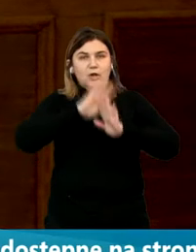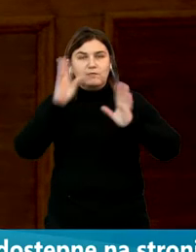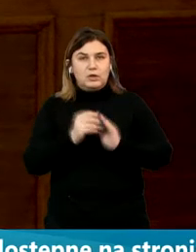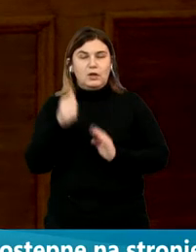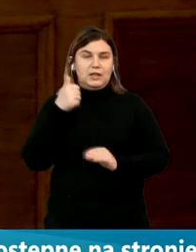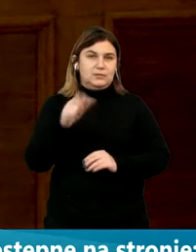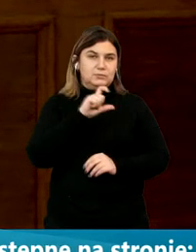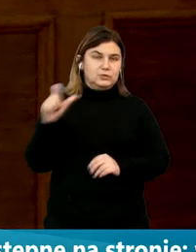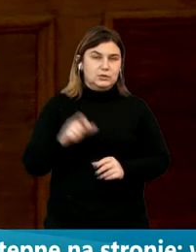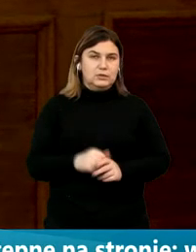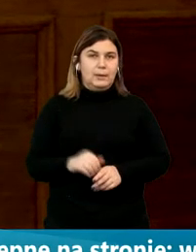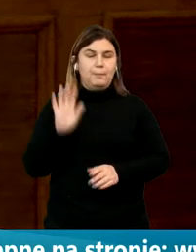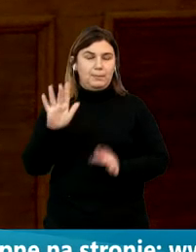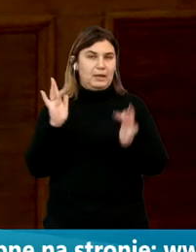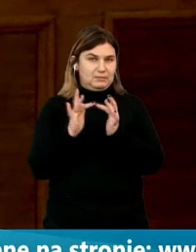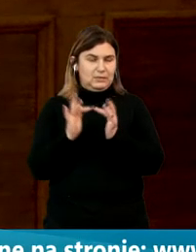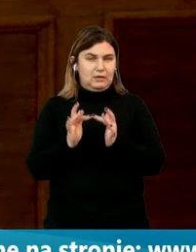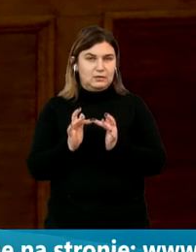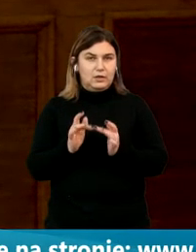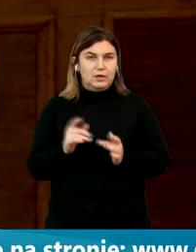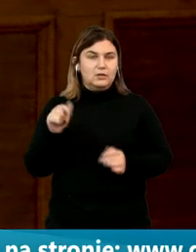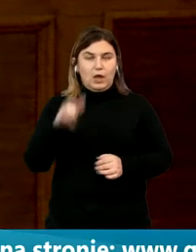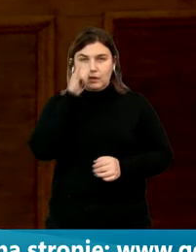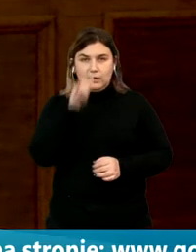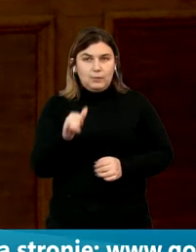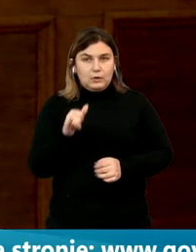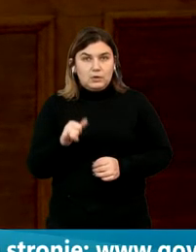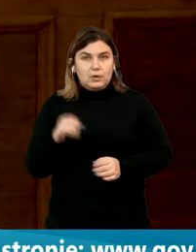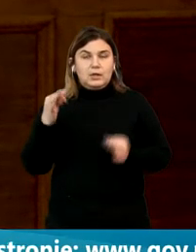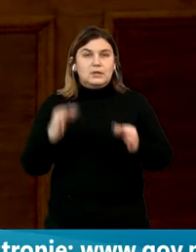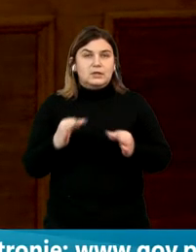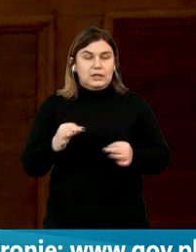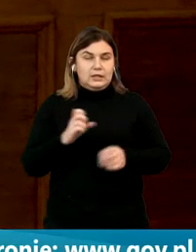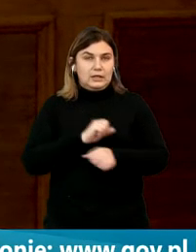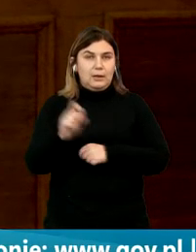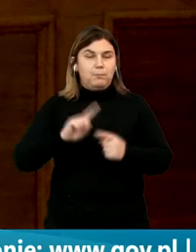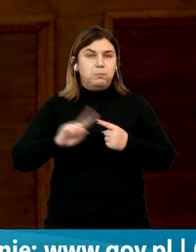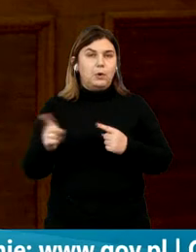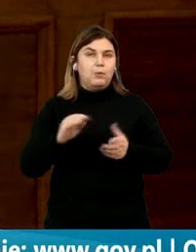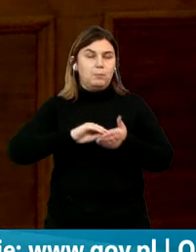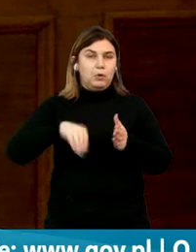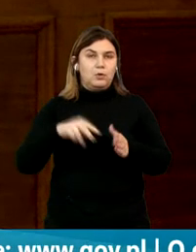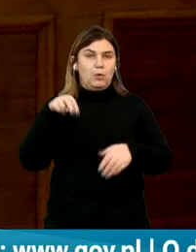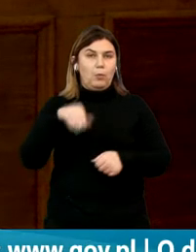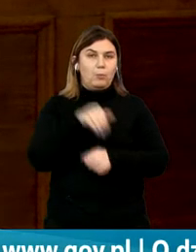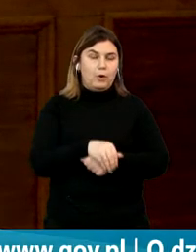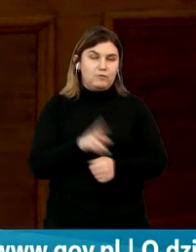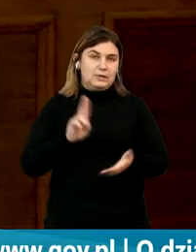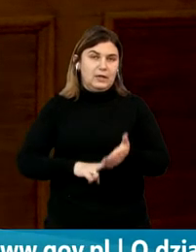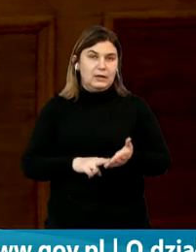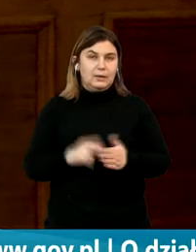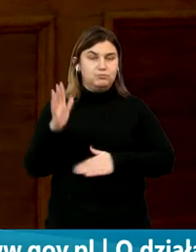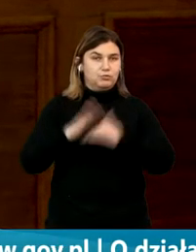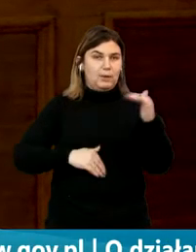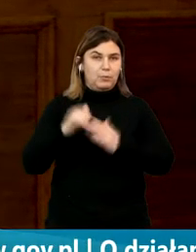czasie. Ma Pan rację, Panie Tomaszu, to jest niemożliwe. W tej chwili jesteśmy po podpisaniu umowy na